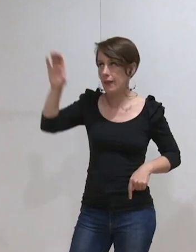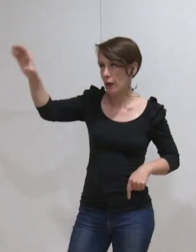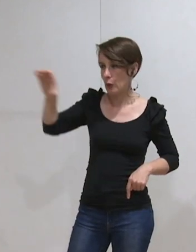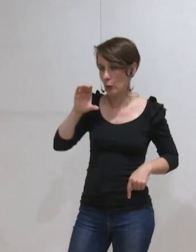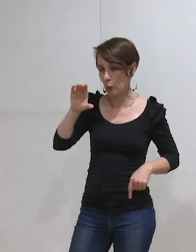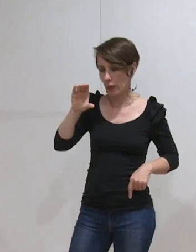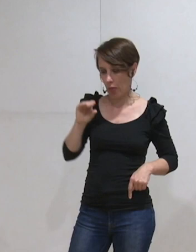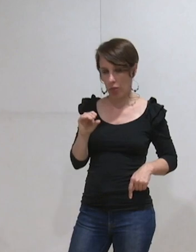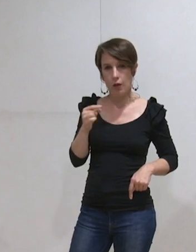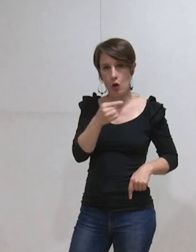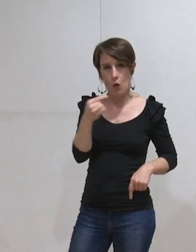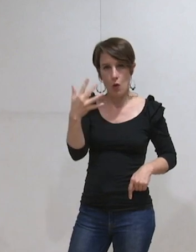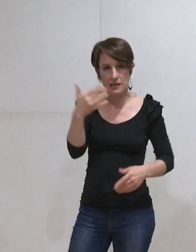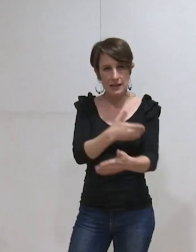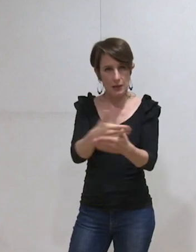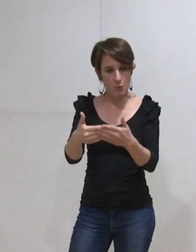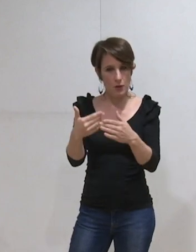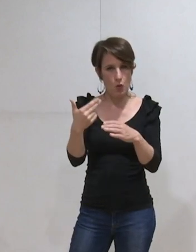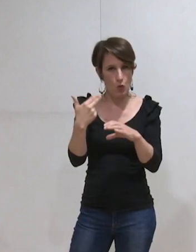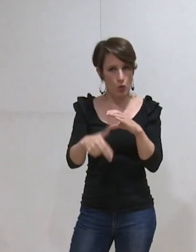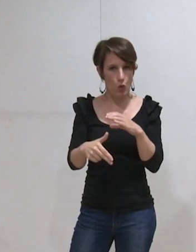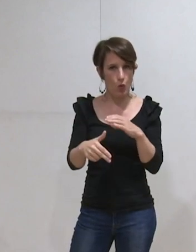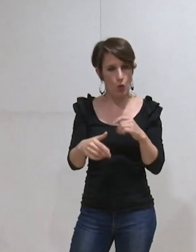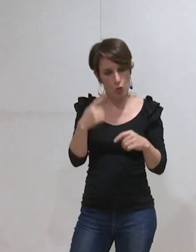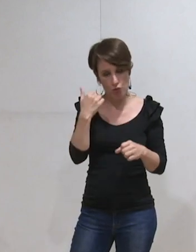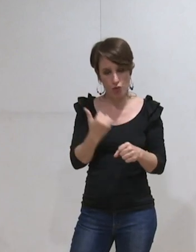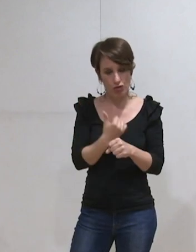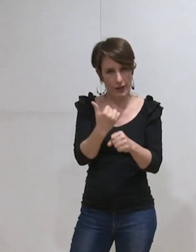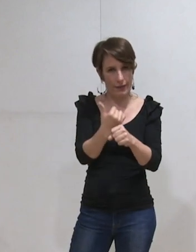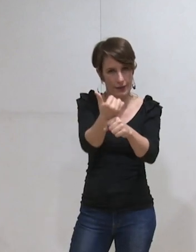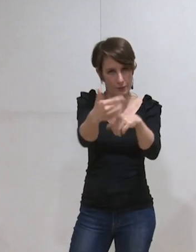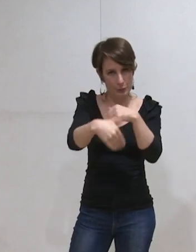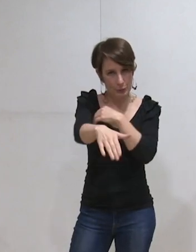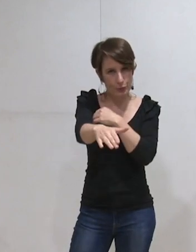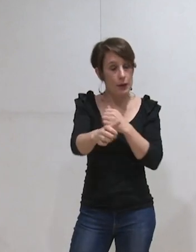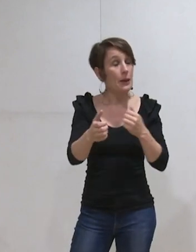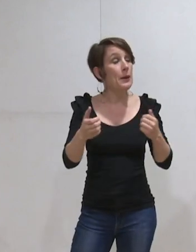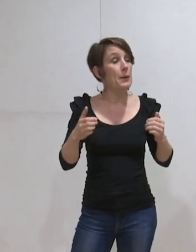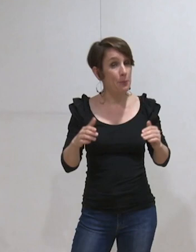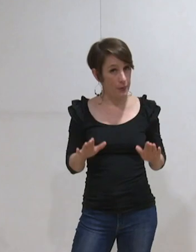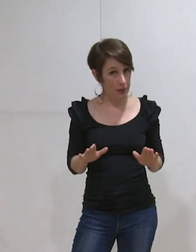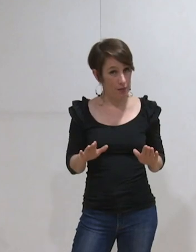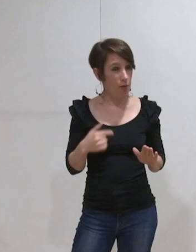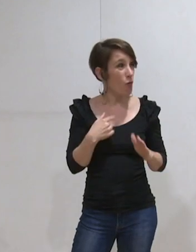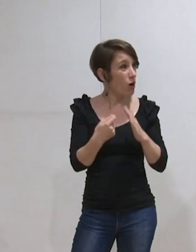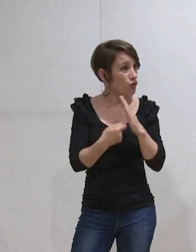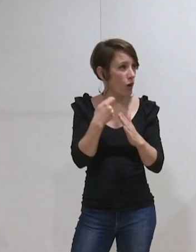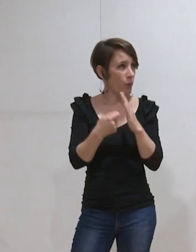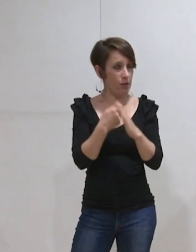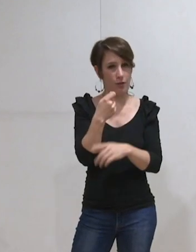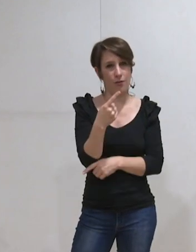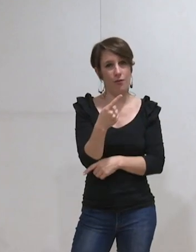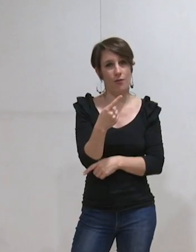de subvention d'une année sur l'autre mais je répète que les frais de